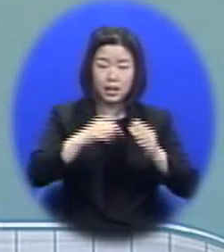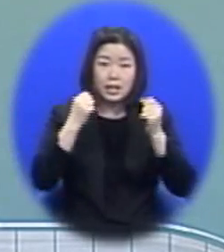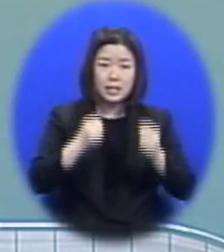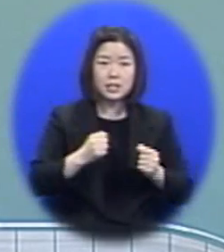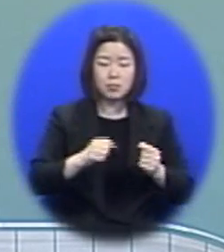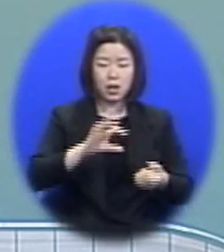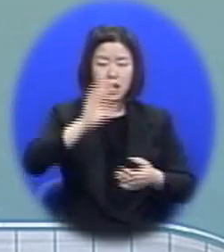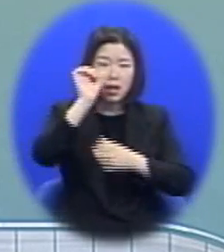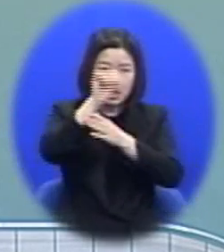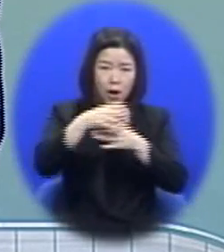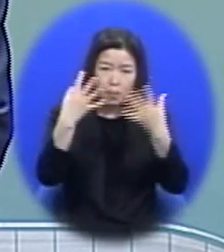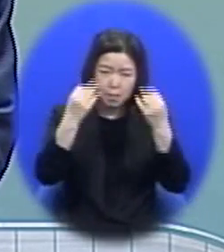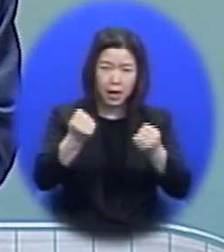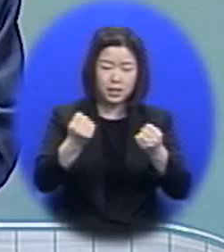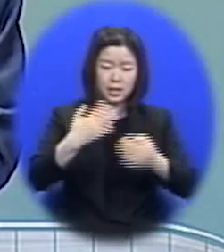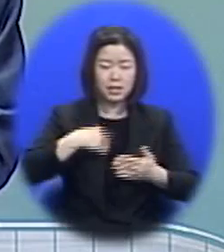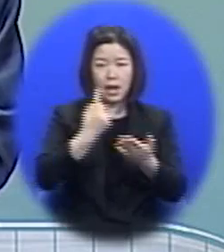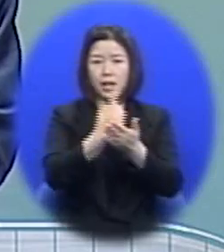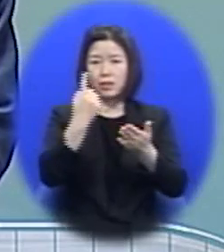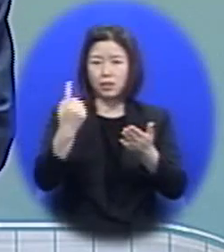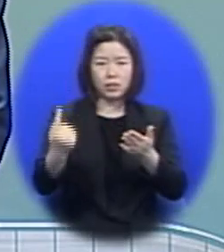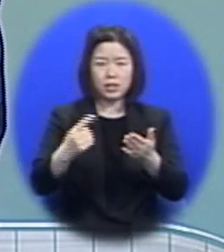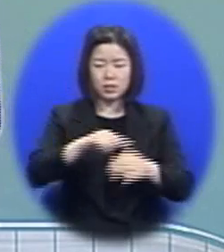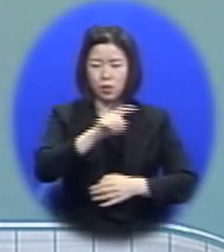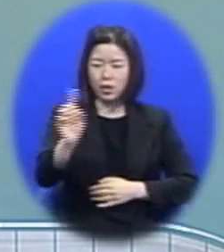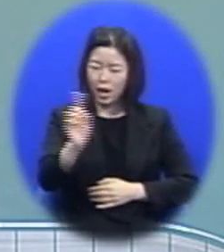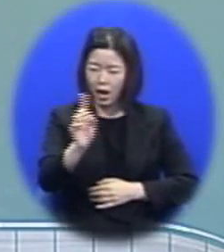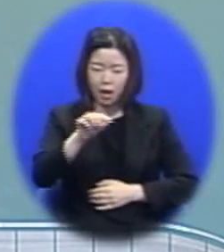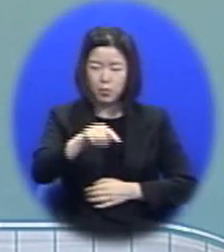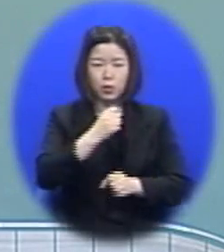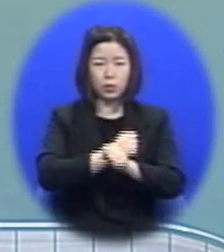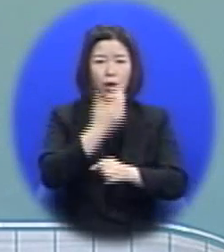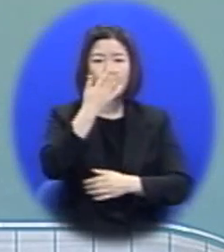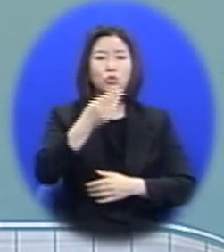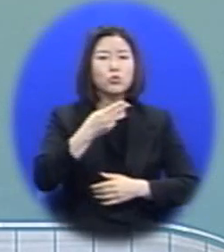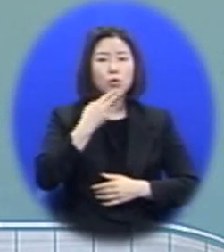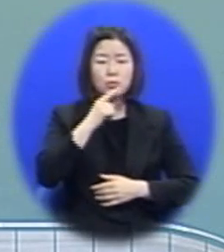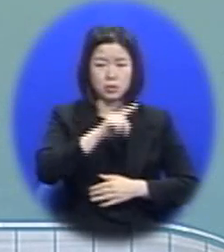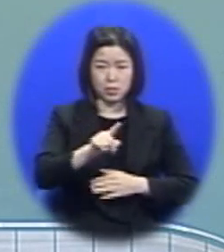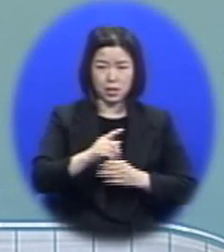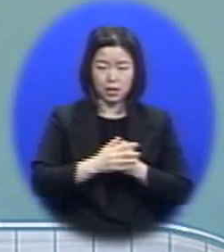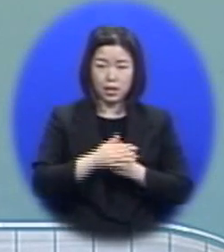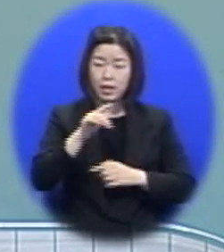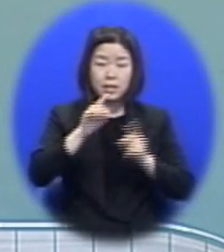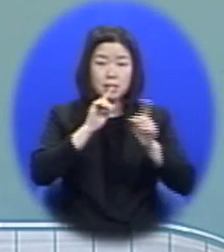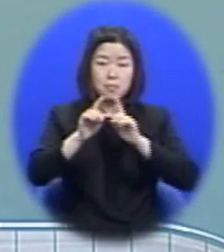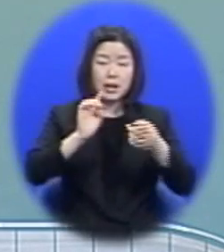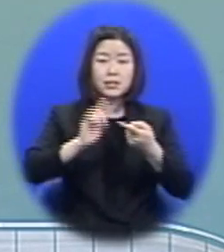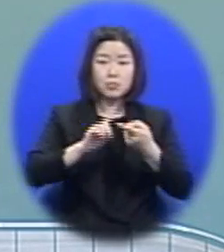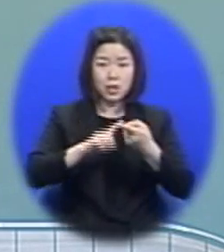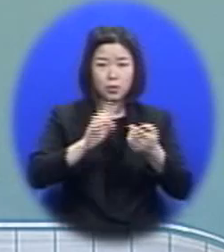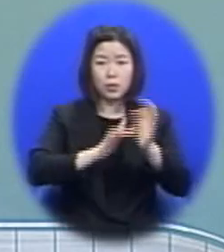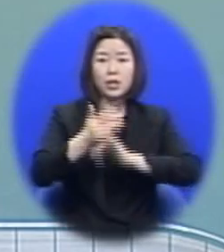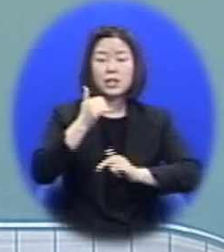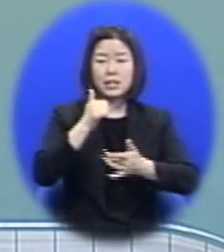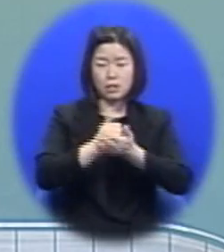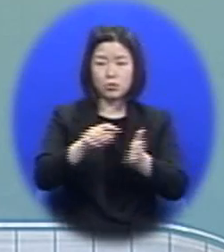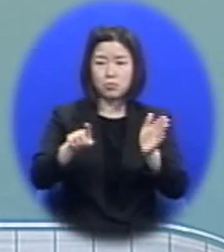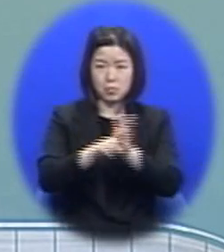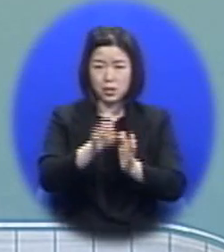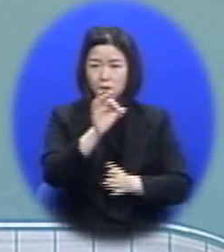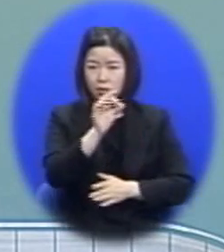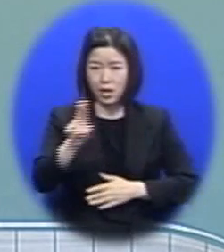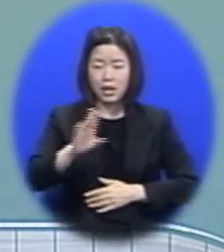나를 떠나서는 너희가 아무것도 할 수 없습니다 여러분이 말씀대로 예수님을 믿어야 진짜 예수님을 믿는